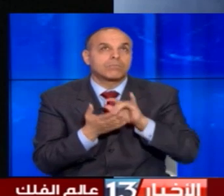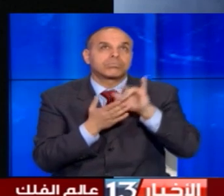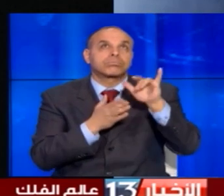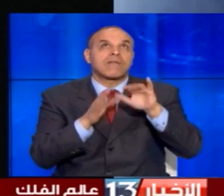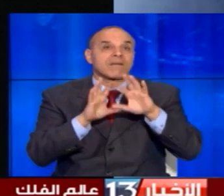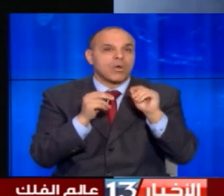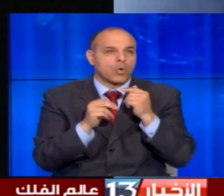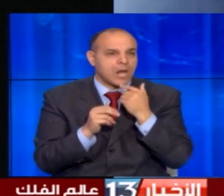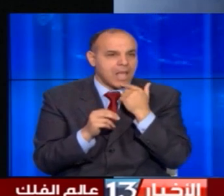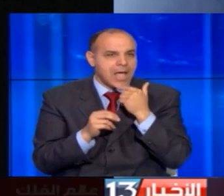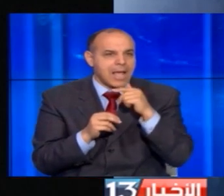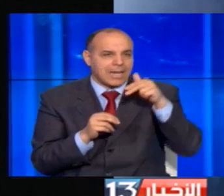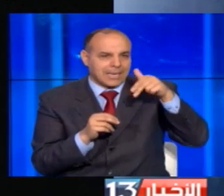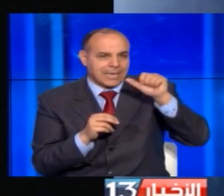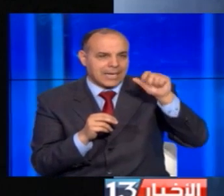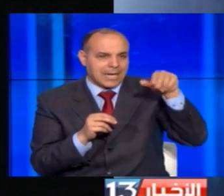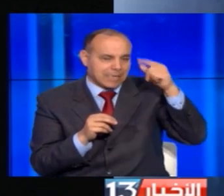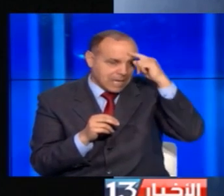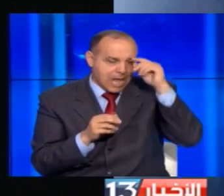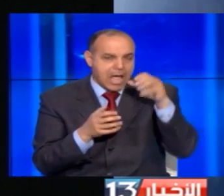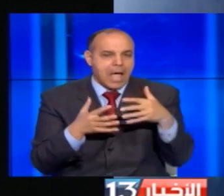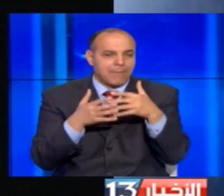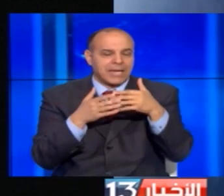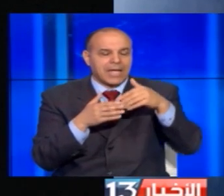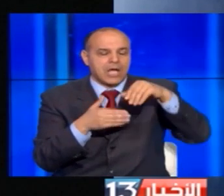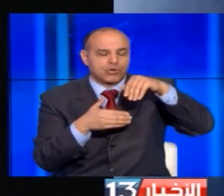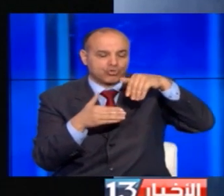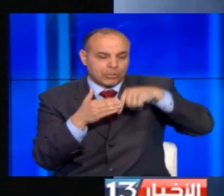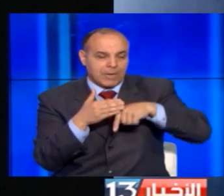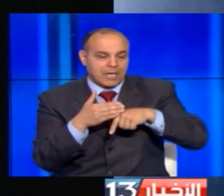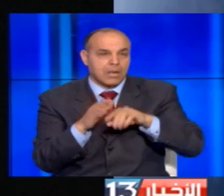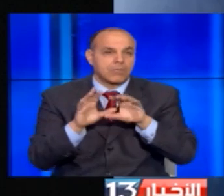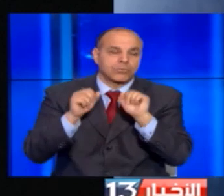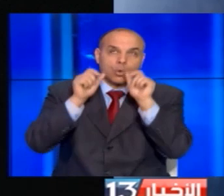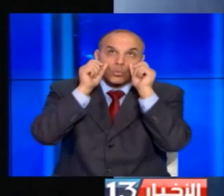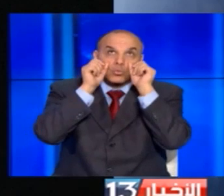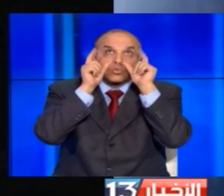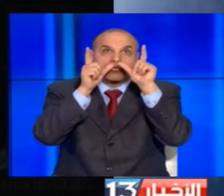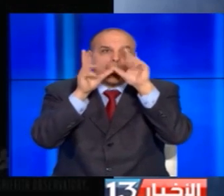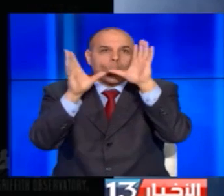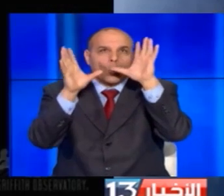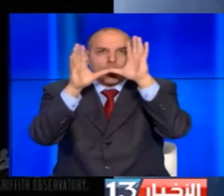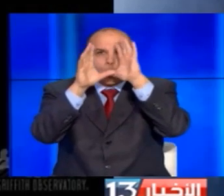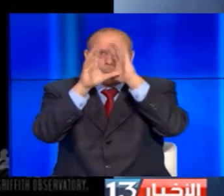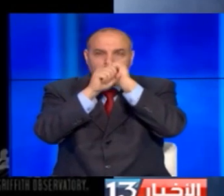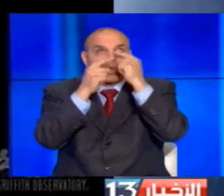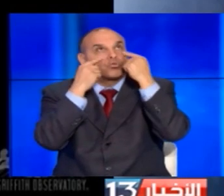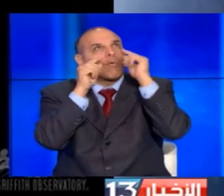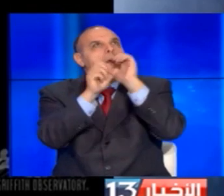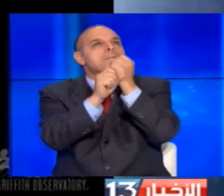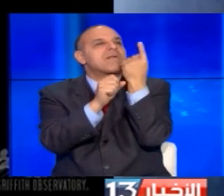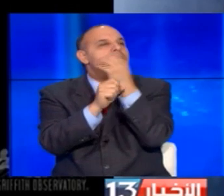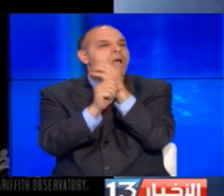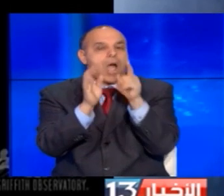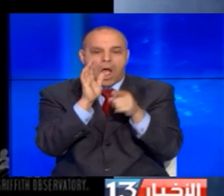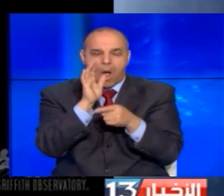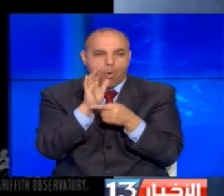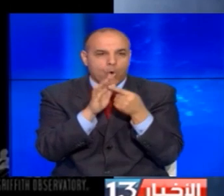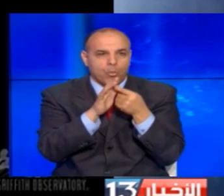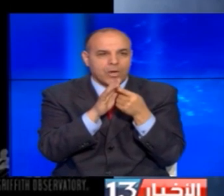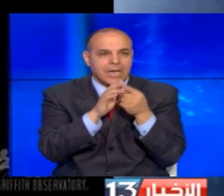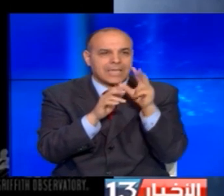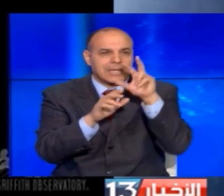والفضاء النازا أن أمريكا الشمالية تمكنت من رؤية خسوف كلي للقمر أول مرة